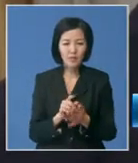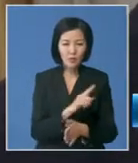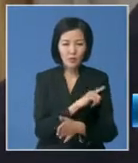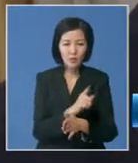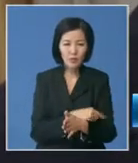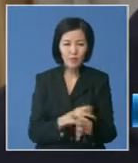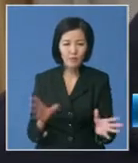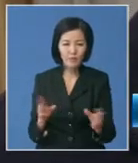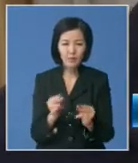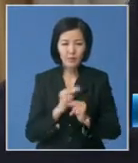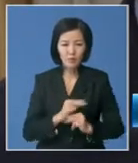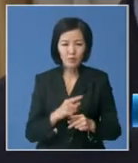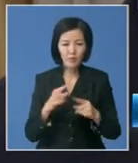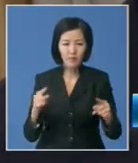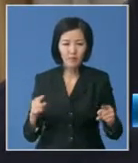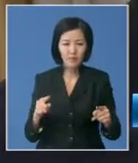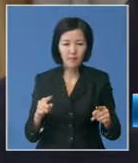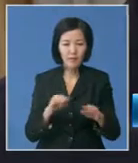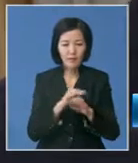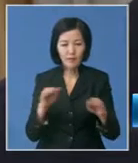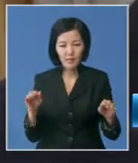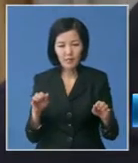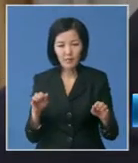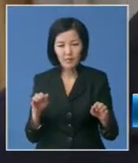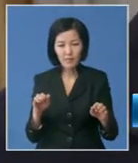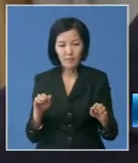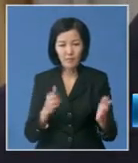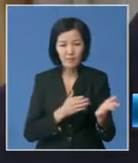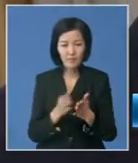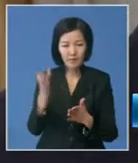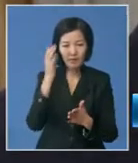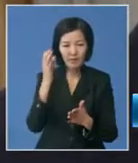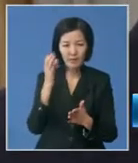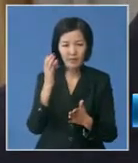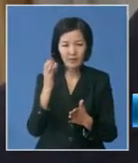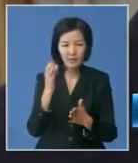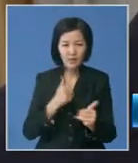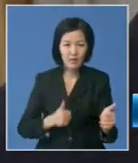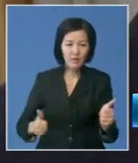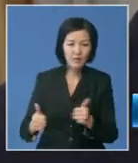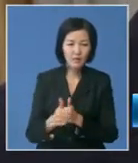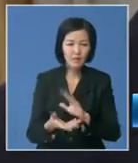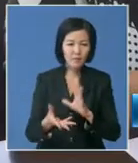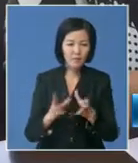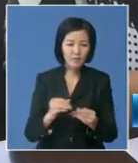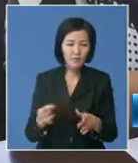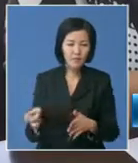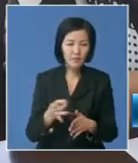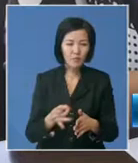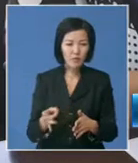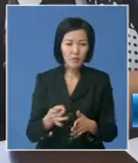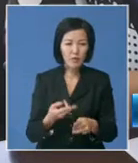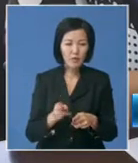поработать чтобы по всем показателям для образования батискаф быть или видео республики поэтому для вас